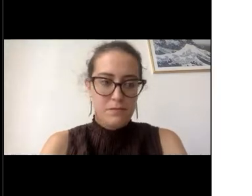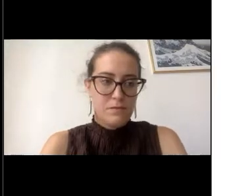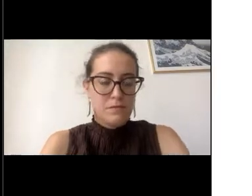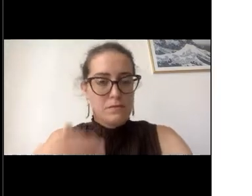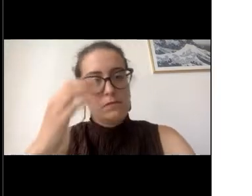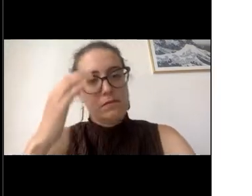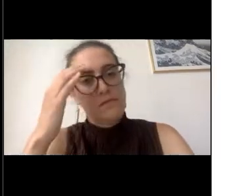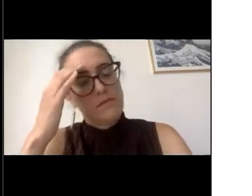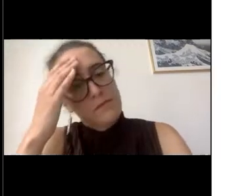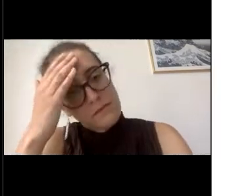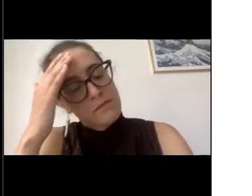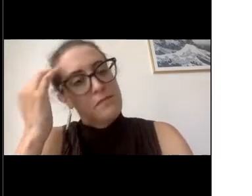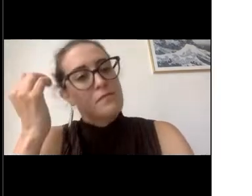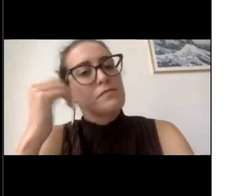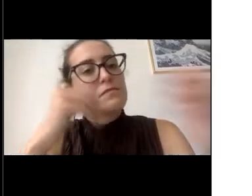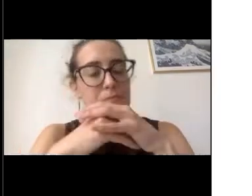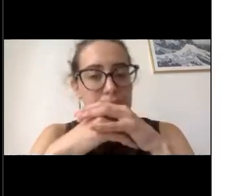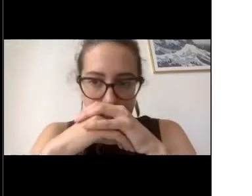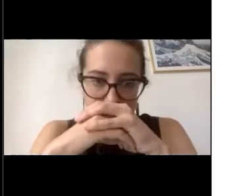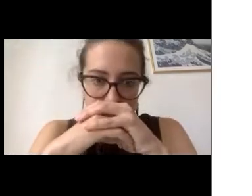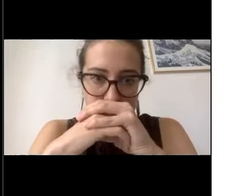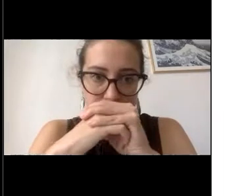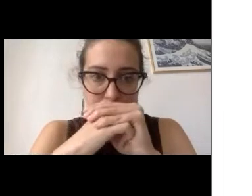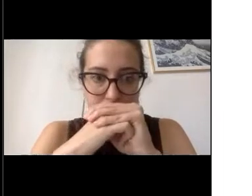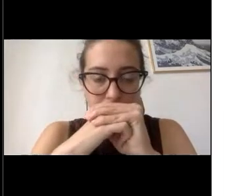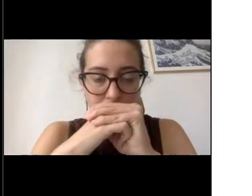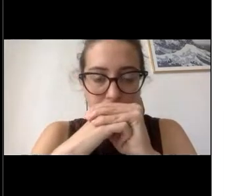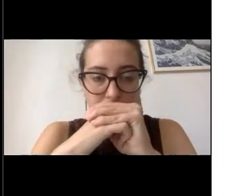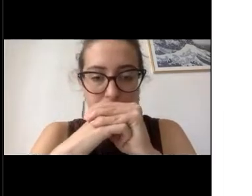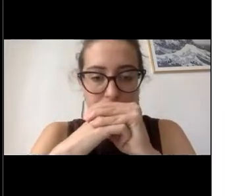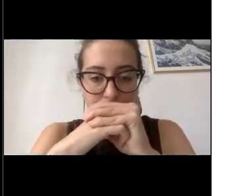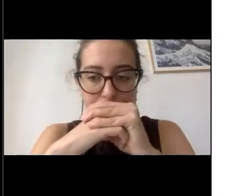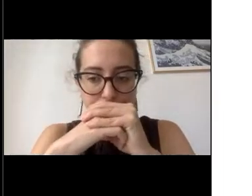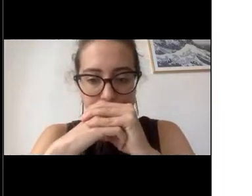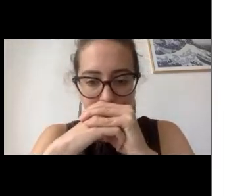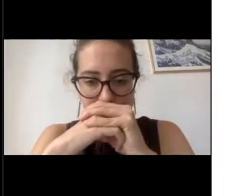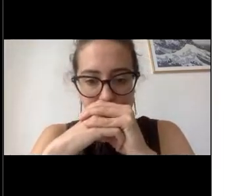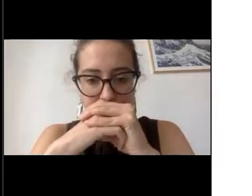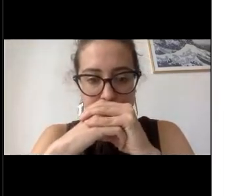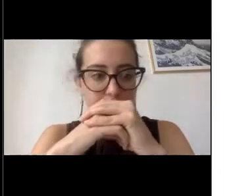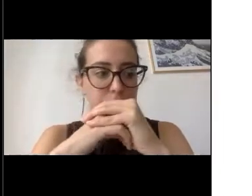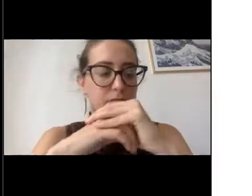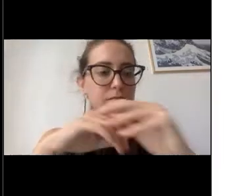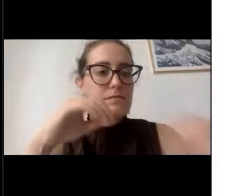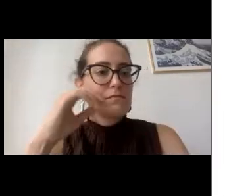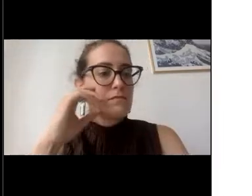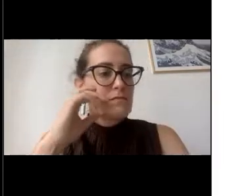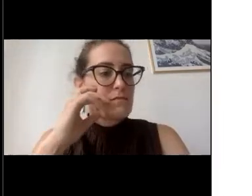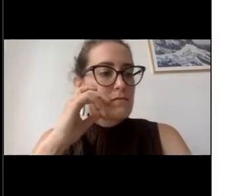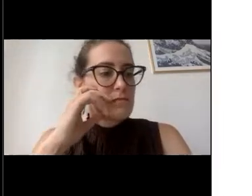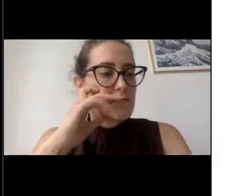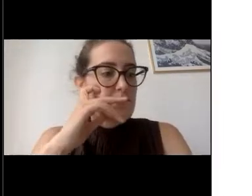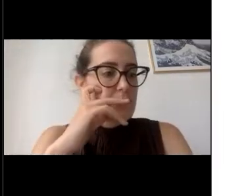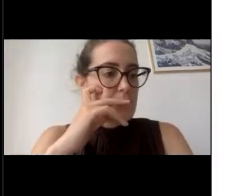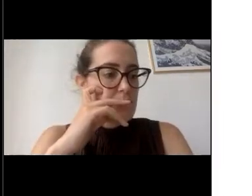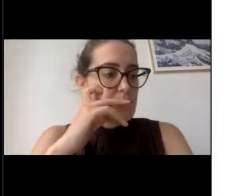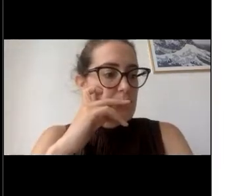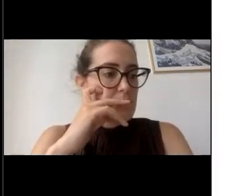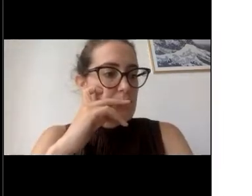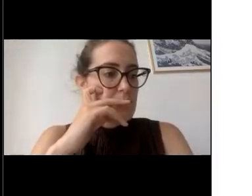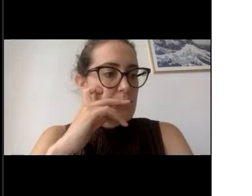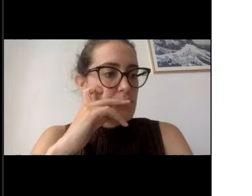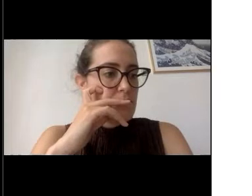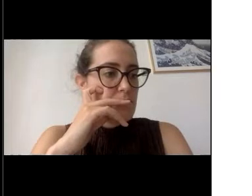lavoriamo su diversi argomenti relativi alla salute pubblica come ad esempio l'accesso ai farmaci a prezzi accessibili disguaglianza